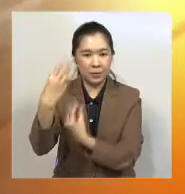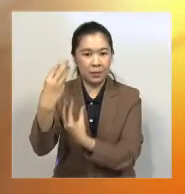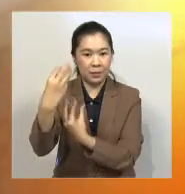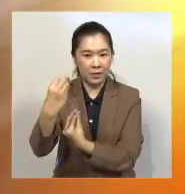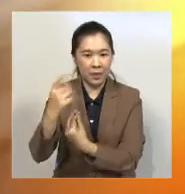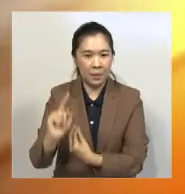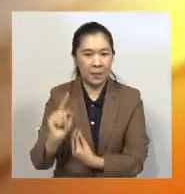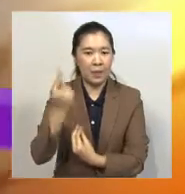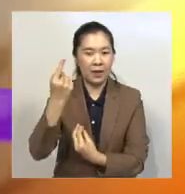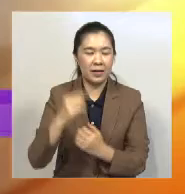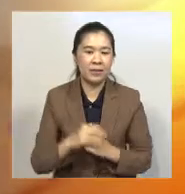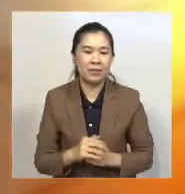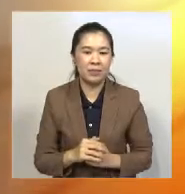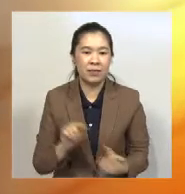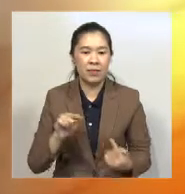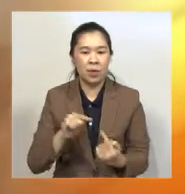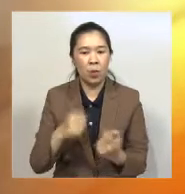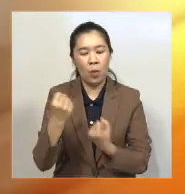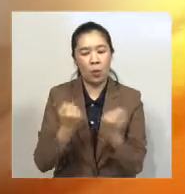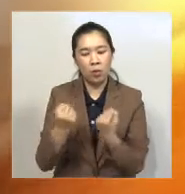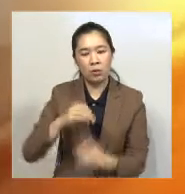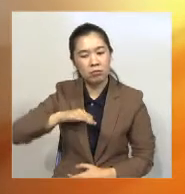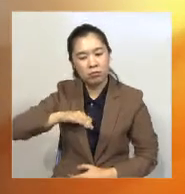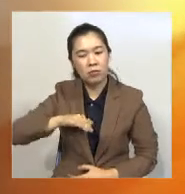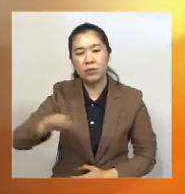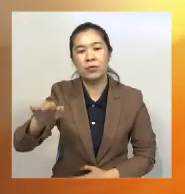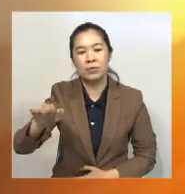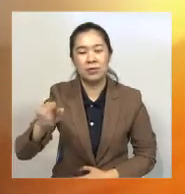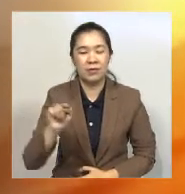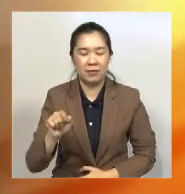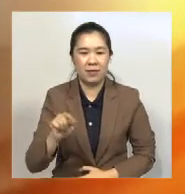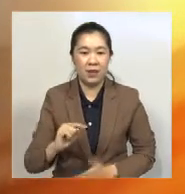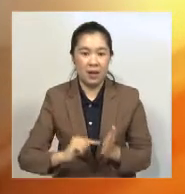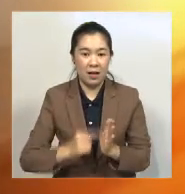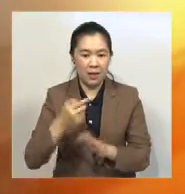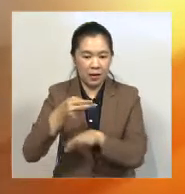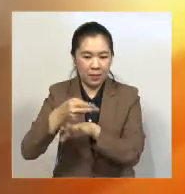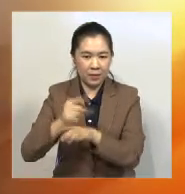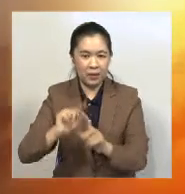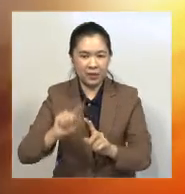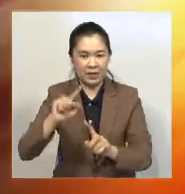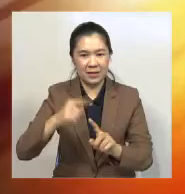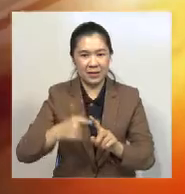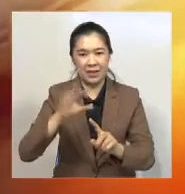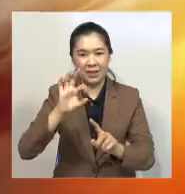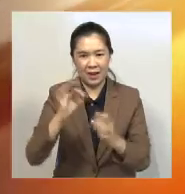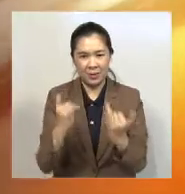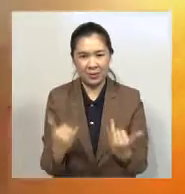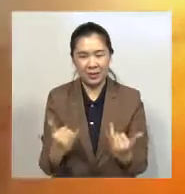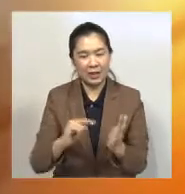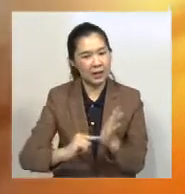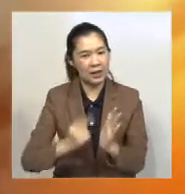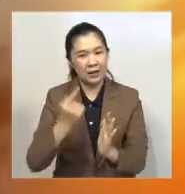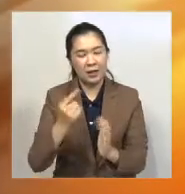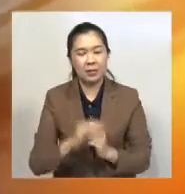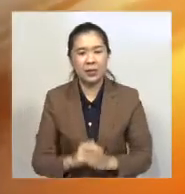ราจรแบบใหม่หรือว่าตรวจจับรถที่ฝ่าไฟแดงนั่นเองค่ะเขาจะเริ่มจับจริงในวันที่1กันยายนนี้สำห